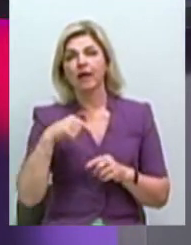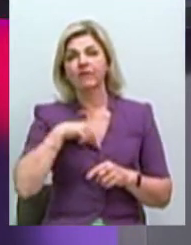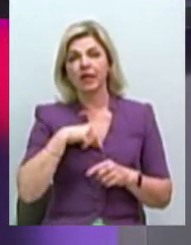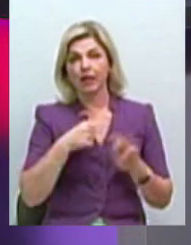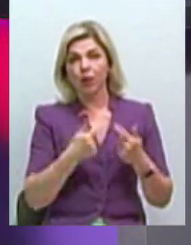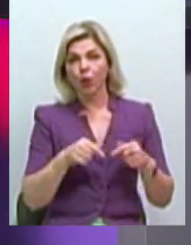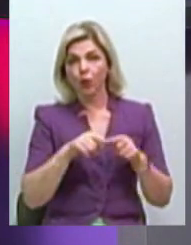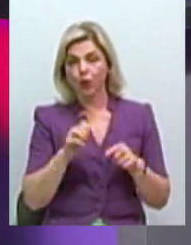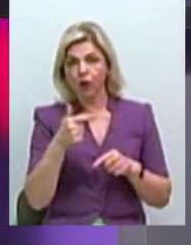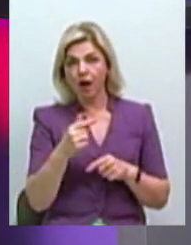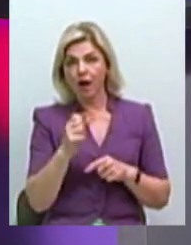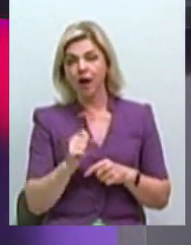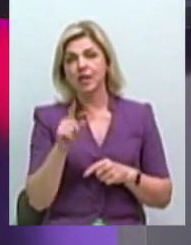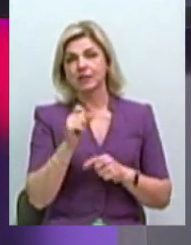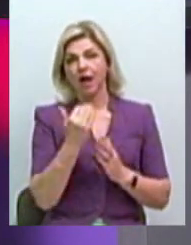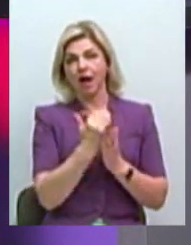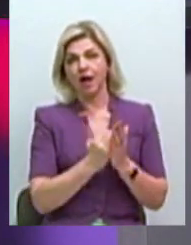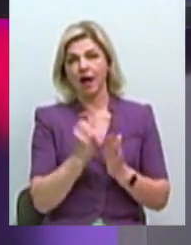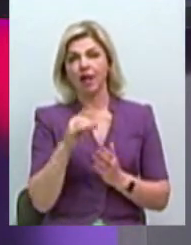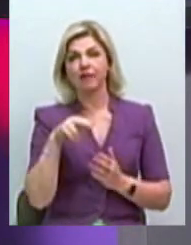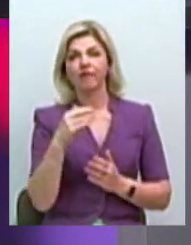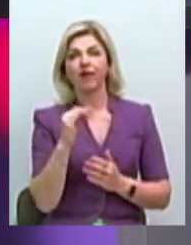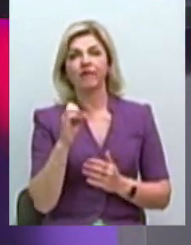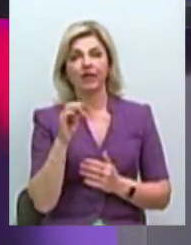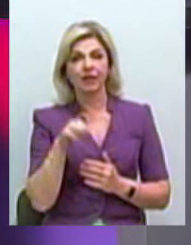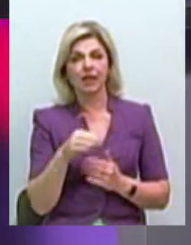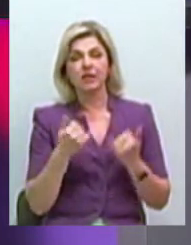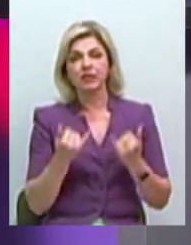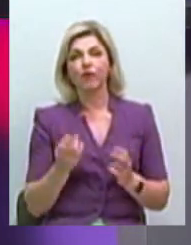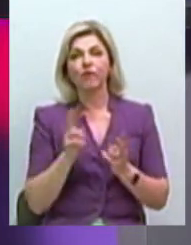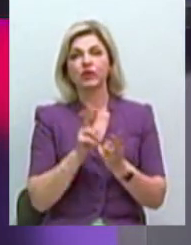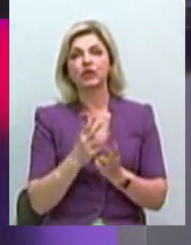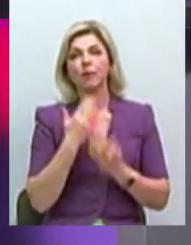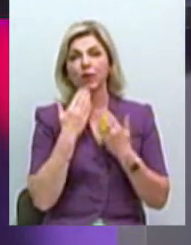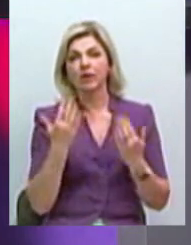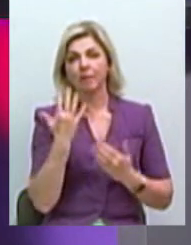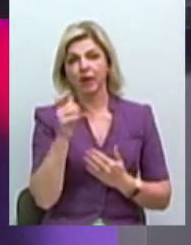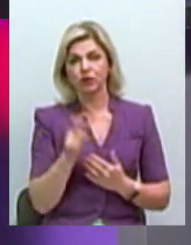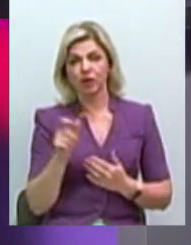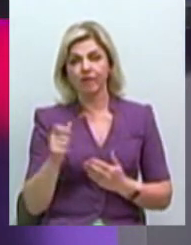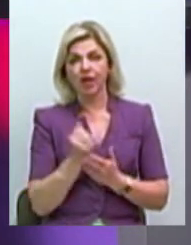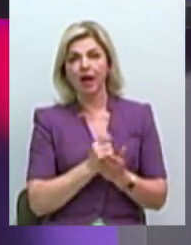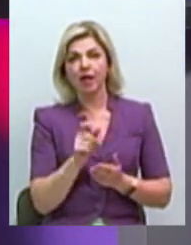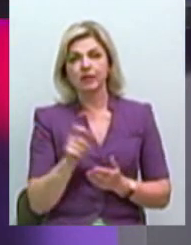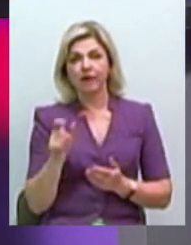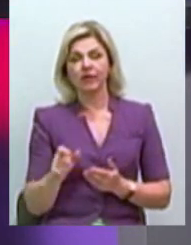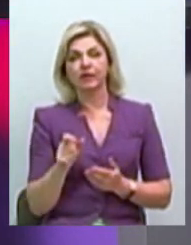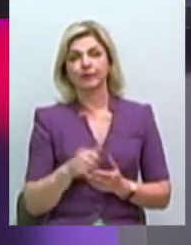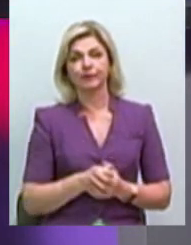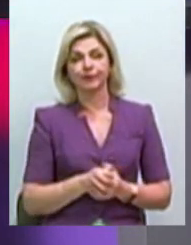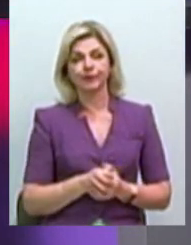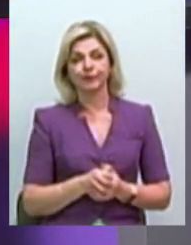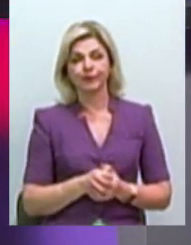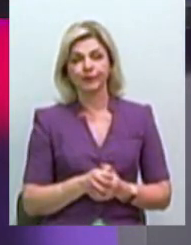за алфавітом. Сьогодні ми зустрічаємо останніх 5 кандидатів за алфавітом сайту Центральної виборчої